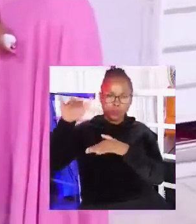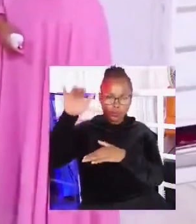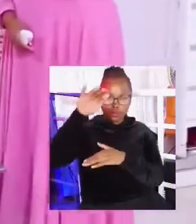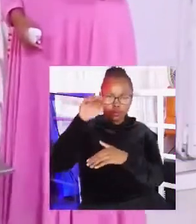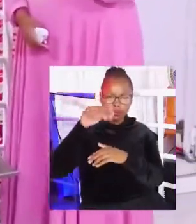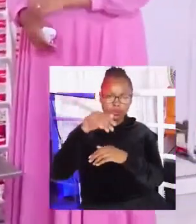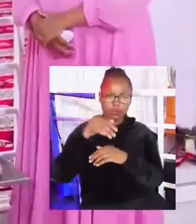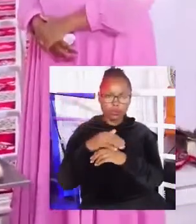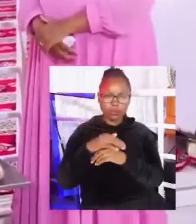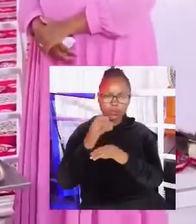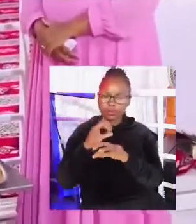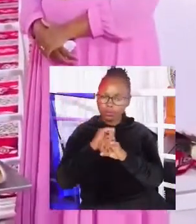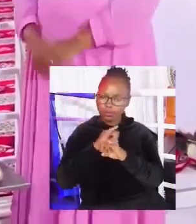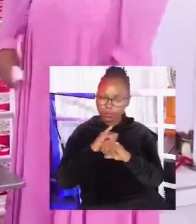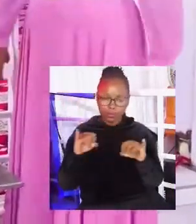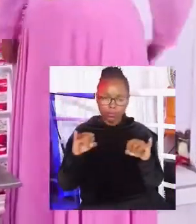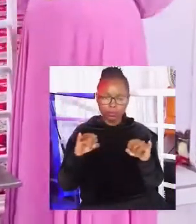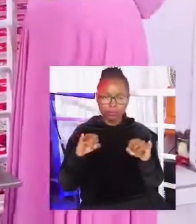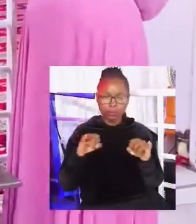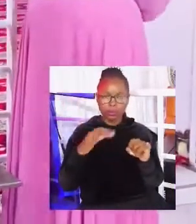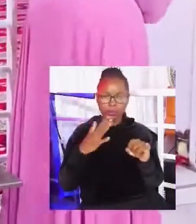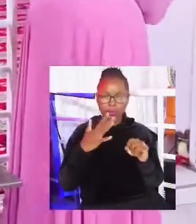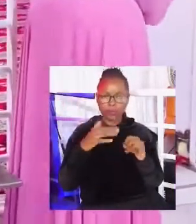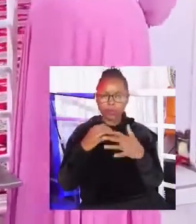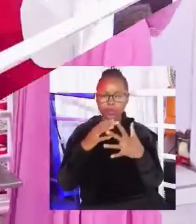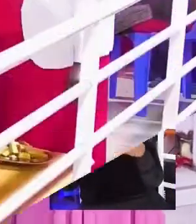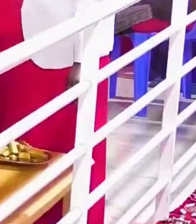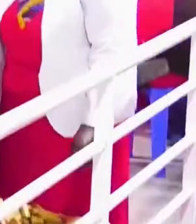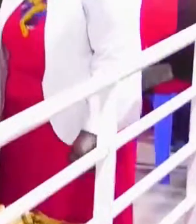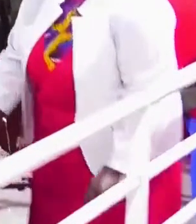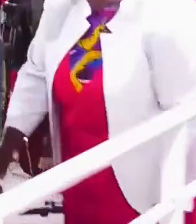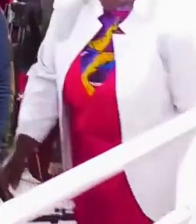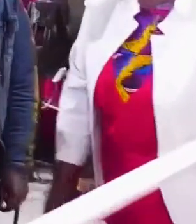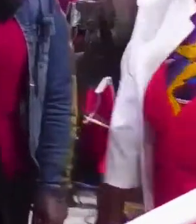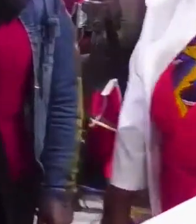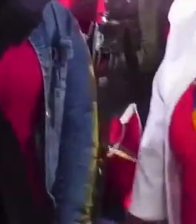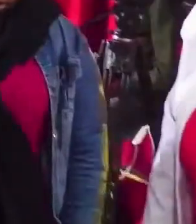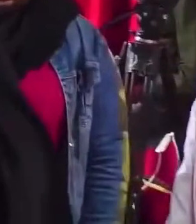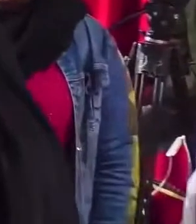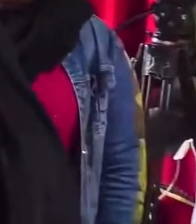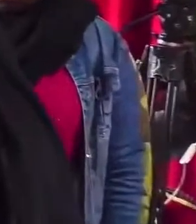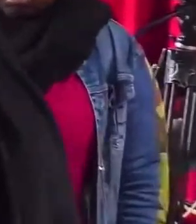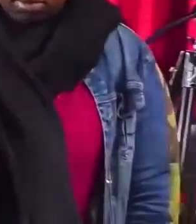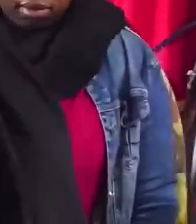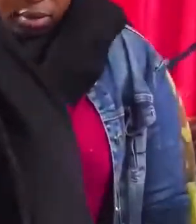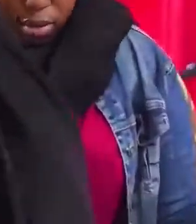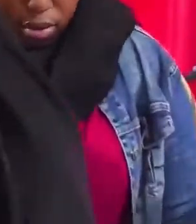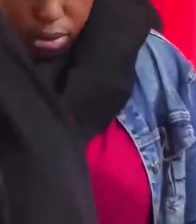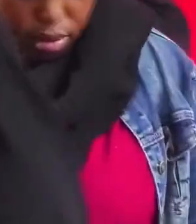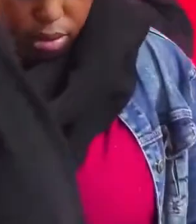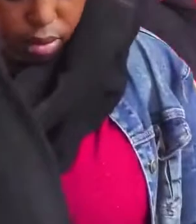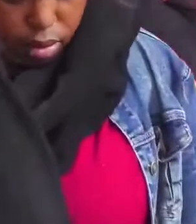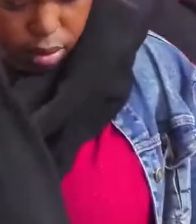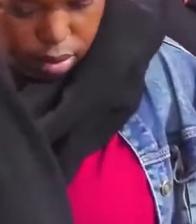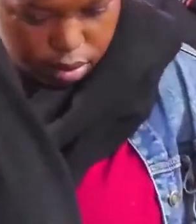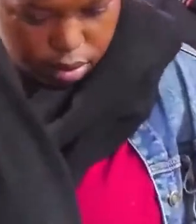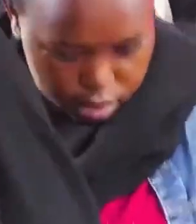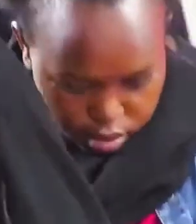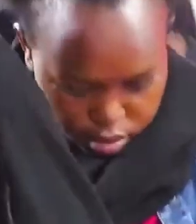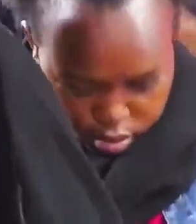nĩ ĩtheragia nĩ yamũraga na nĩ yohoraga